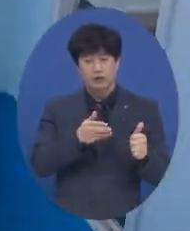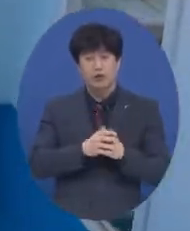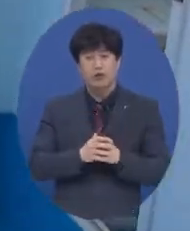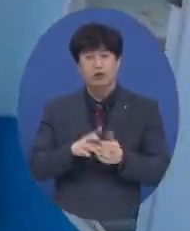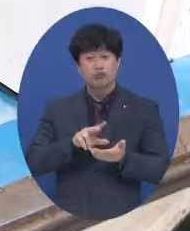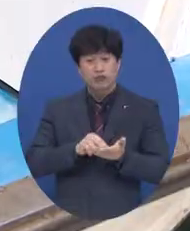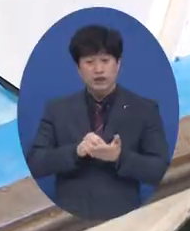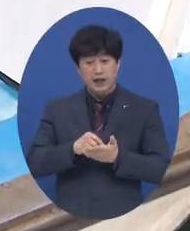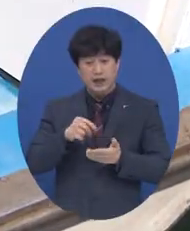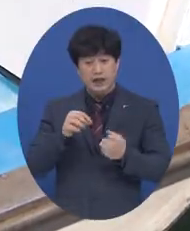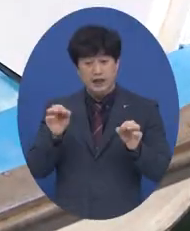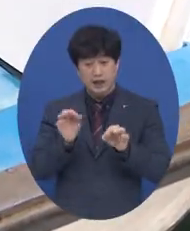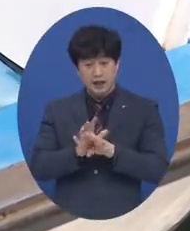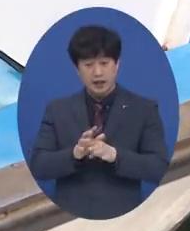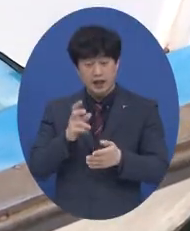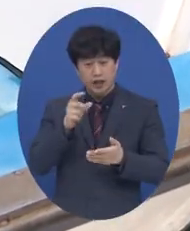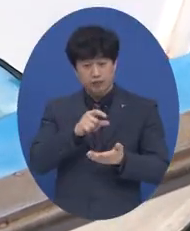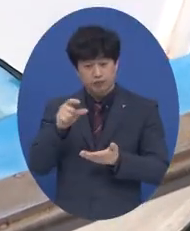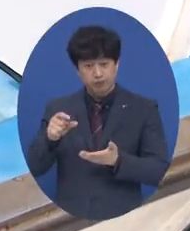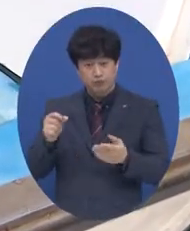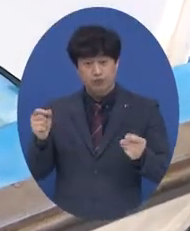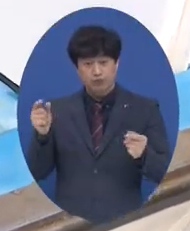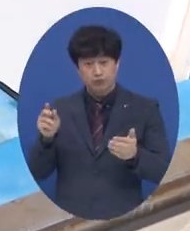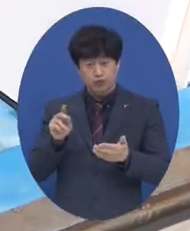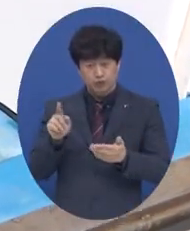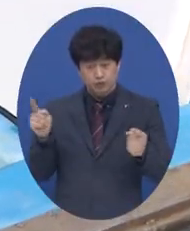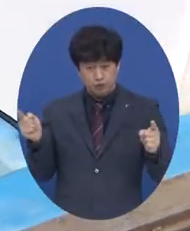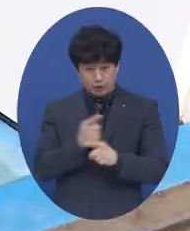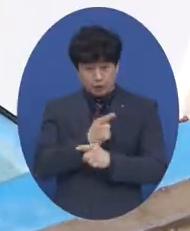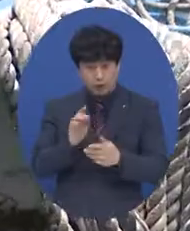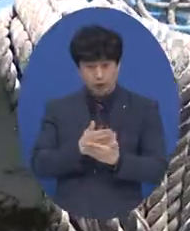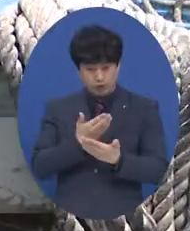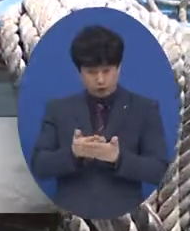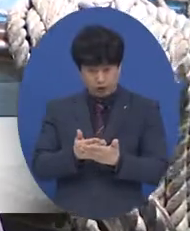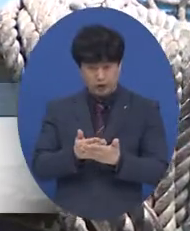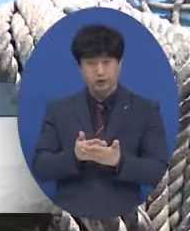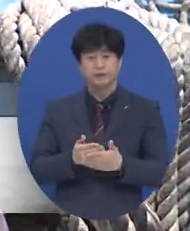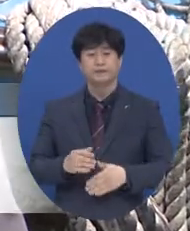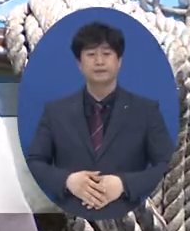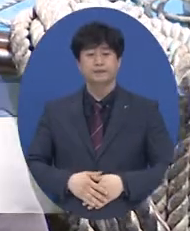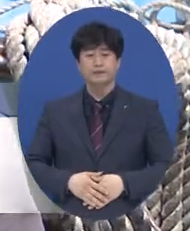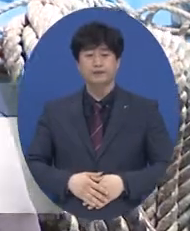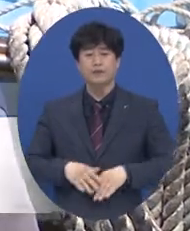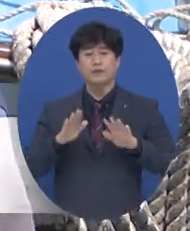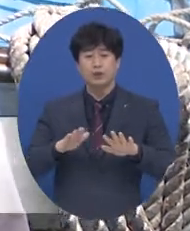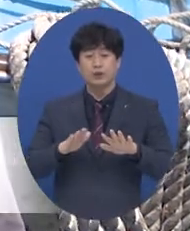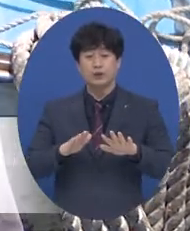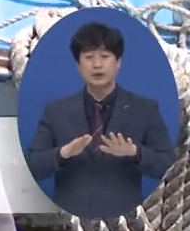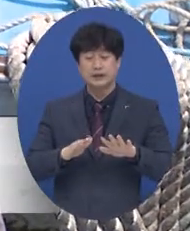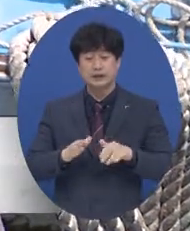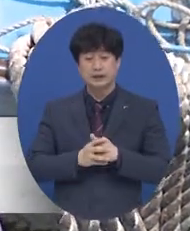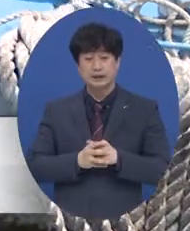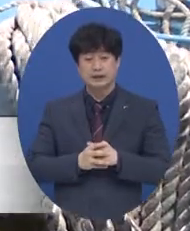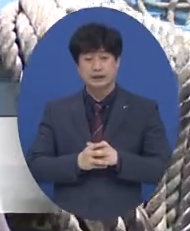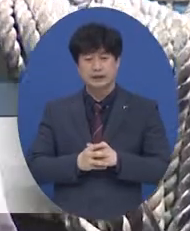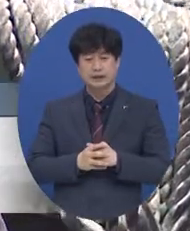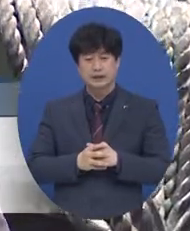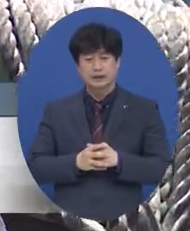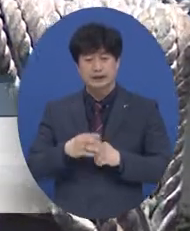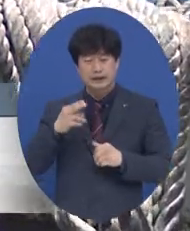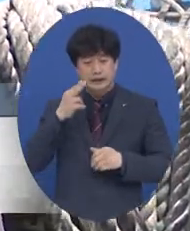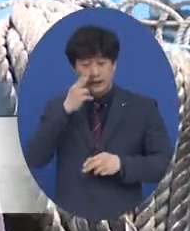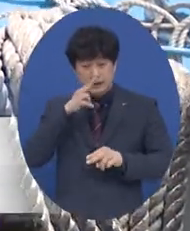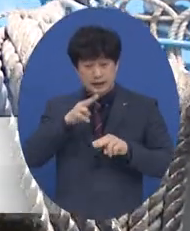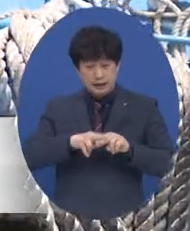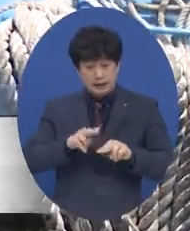그 자리에서 뚝딱 수리하거나 교체도 해줍니다. 오늘 그 연료 라인들, 그다음에